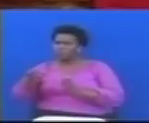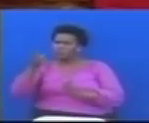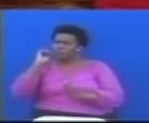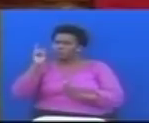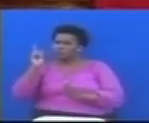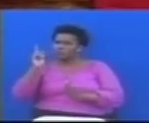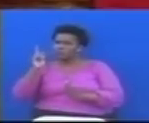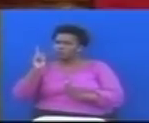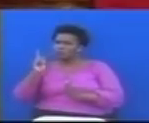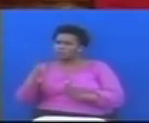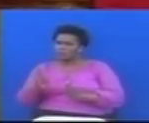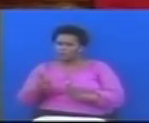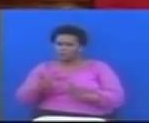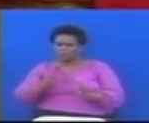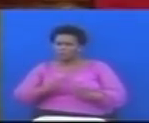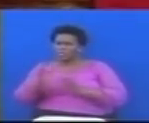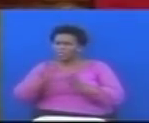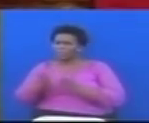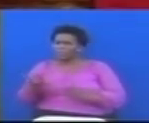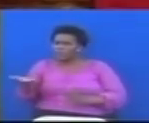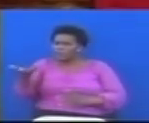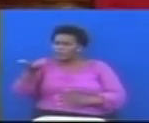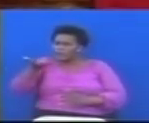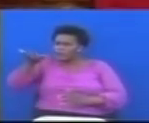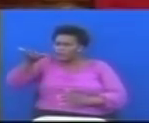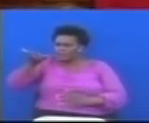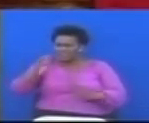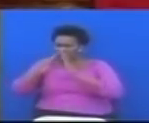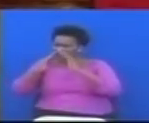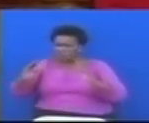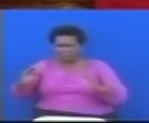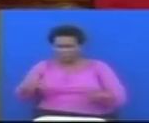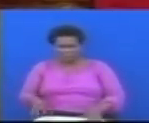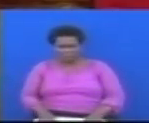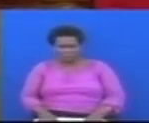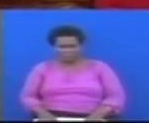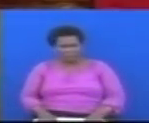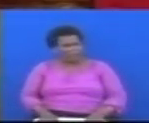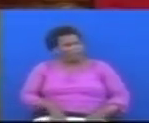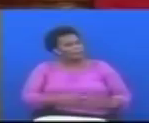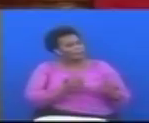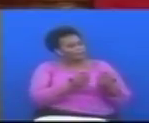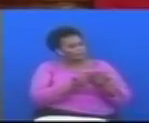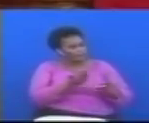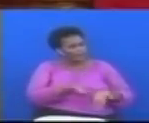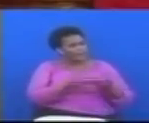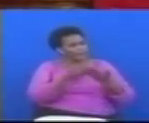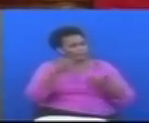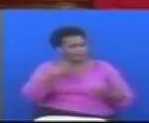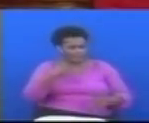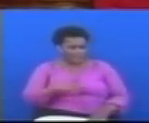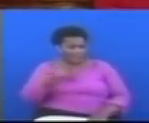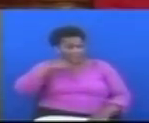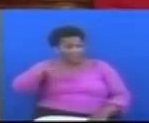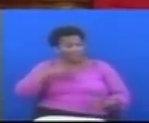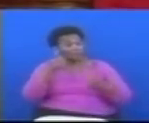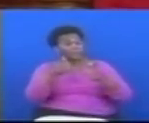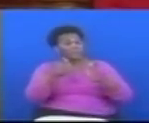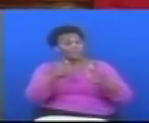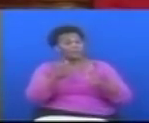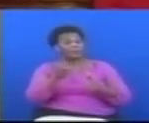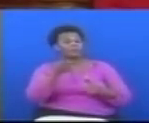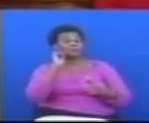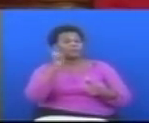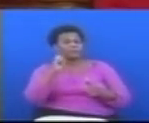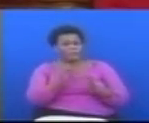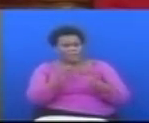kutumia gesi kwa ajili ya majumbani. Sasa nitaka kumwomba Mheshimiwa Naibu Waziri atueleze, kwa sababu sisi tunategemea umeme, lakini hali ya